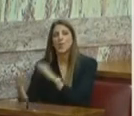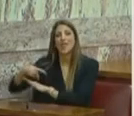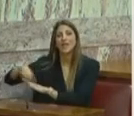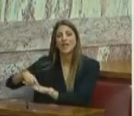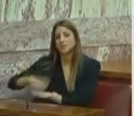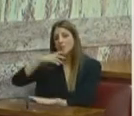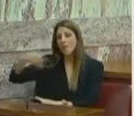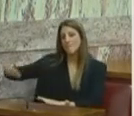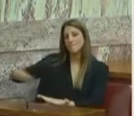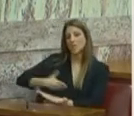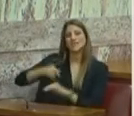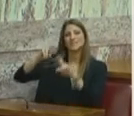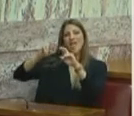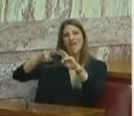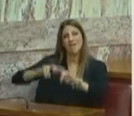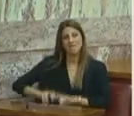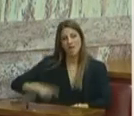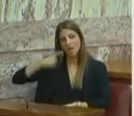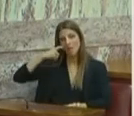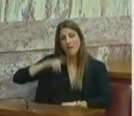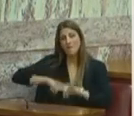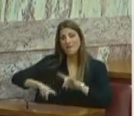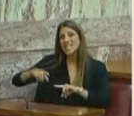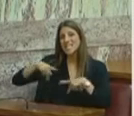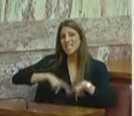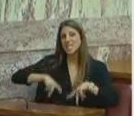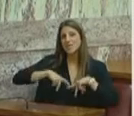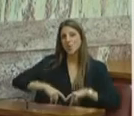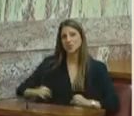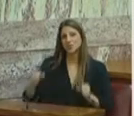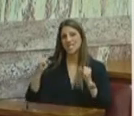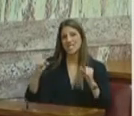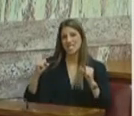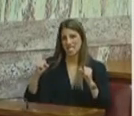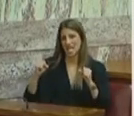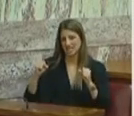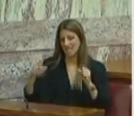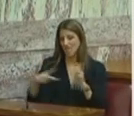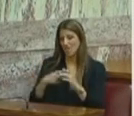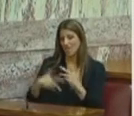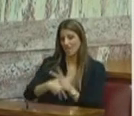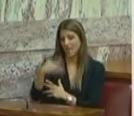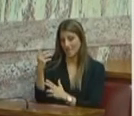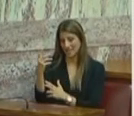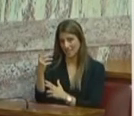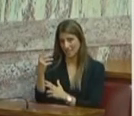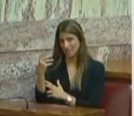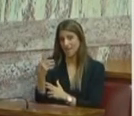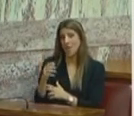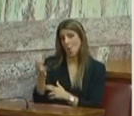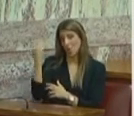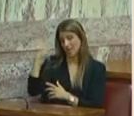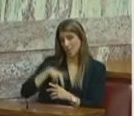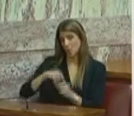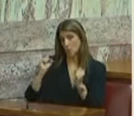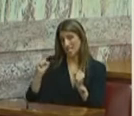να ερευνηθεί για τον διατελέσαντα Υπουργό Υγείας του 2015, τον κύριο Κουρουμπλή, διάπραξη του αδικήματος